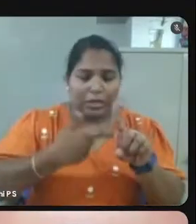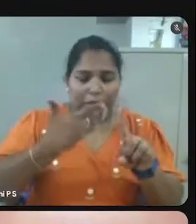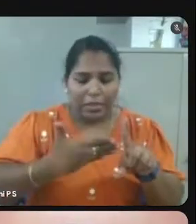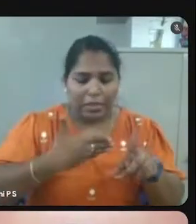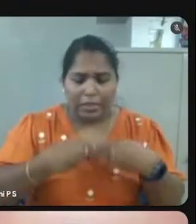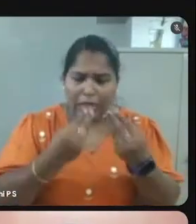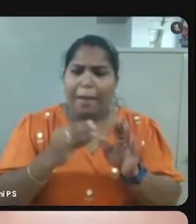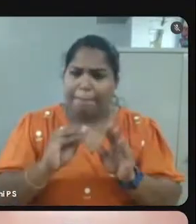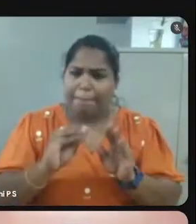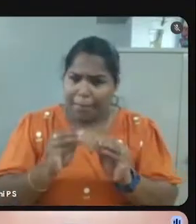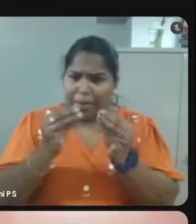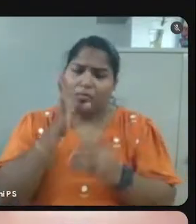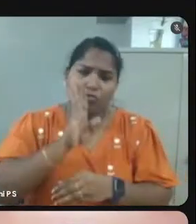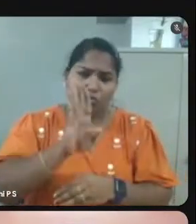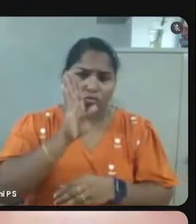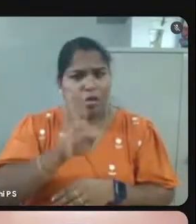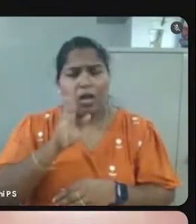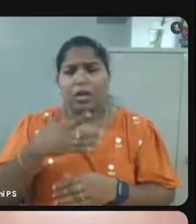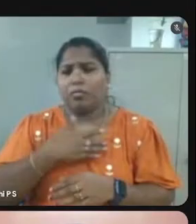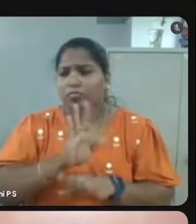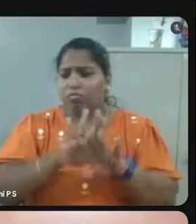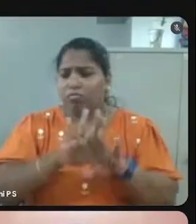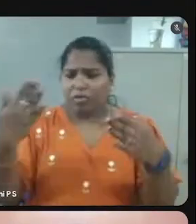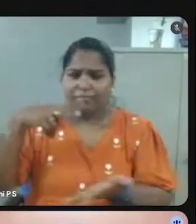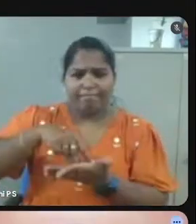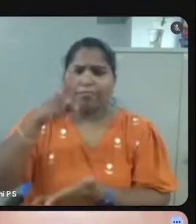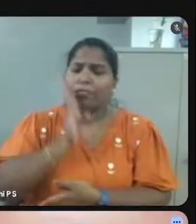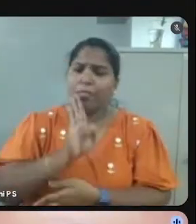ആയിട്ടുണ്ട്. നല്ലൊരു സിംഗറാണ്. ഇപ്പം സ്റ്റേജ് പ്രോഗ്രാമിലൊക്കെ ചെയ്യുന്നുണ്ട്.